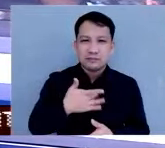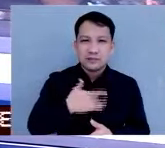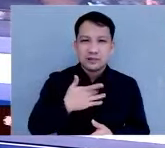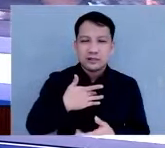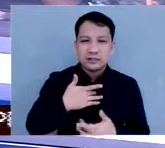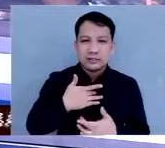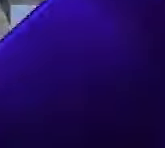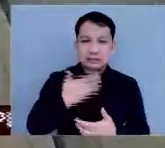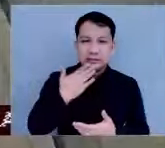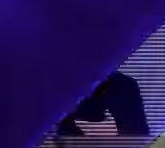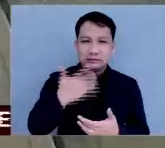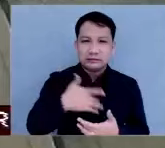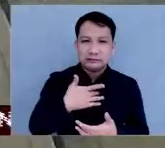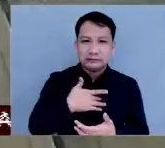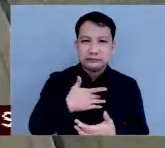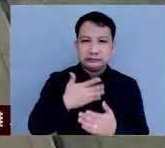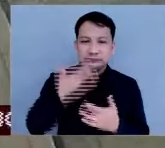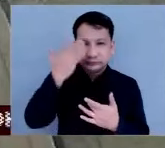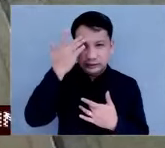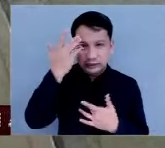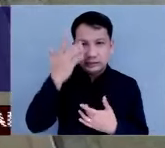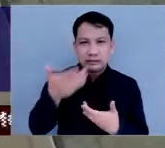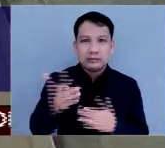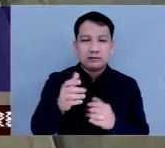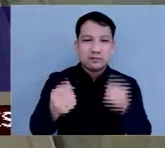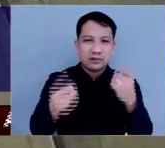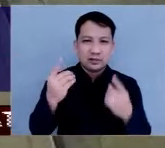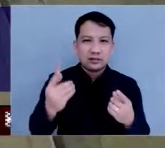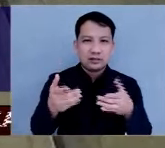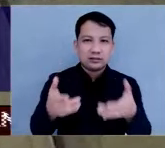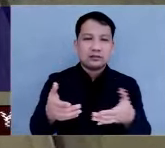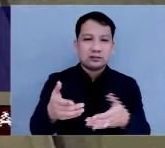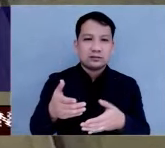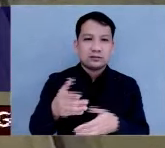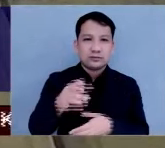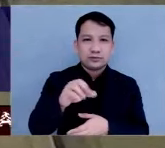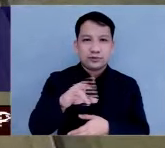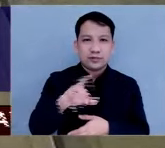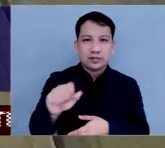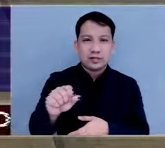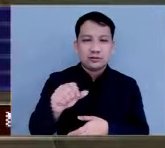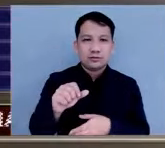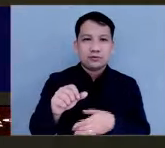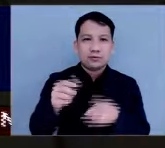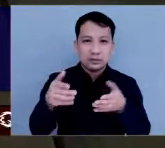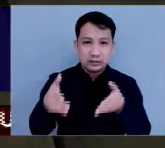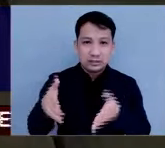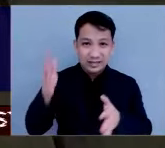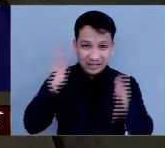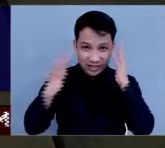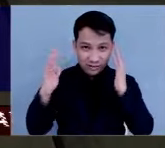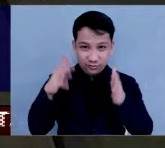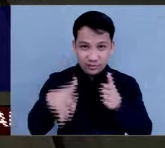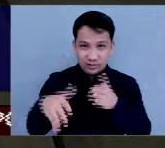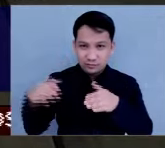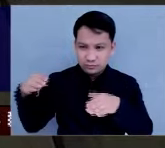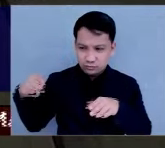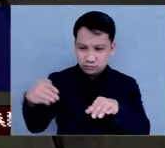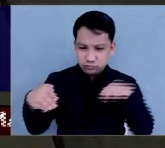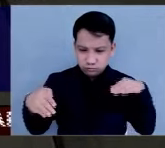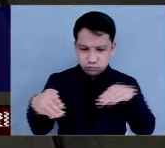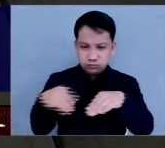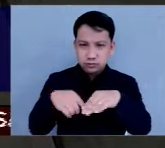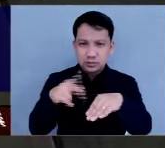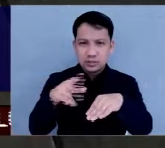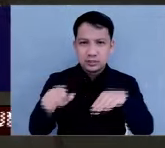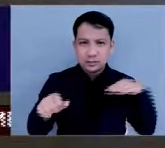Mundo. Sakuang ito ng CCTV sa Soriano Highway sa Naic, Cavite kagabi. Makikita ang isang SUV na napunta